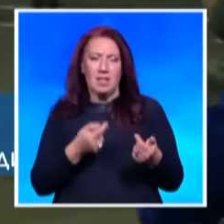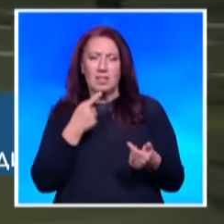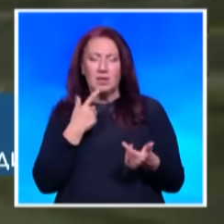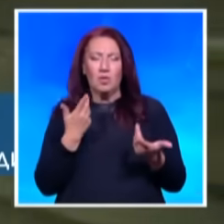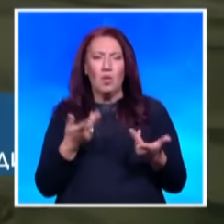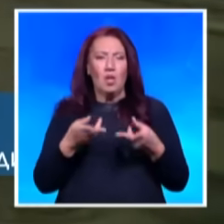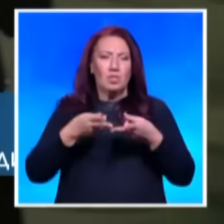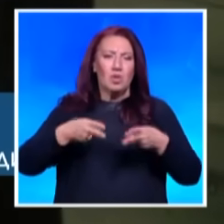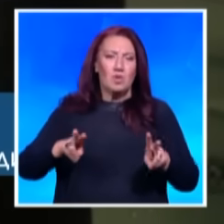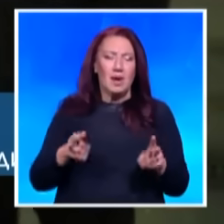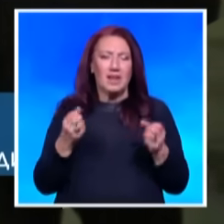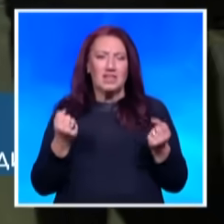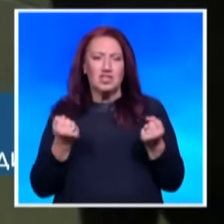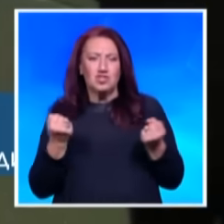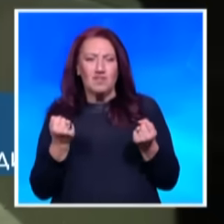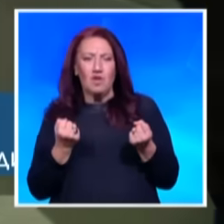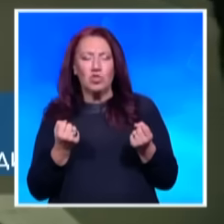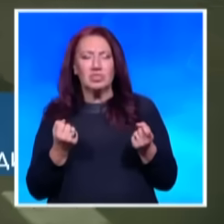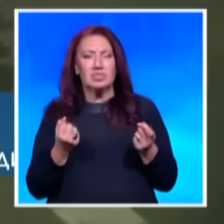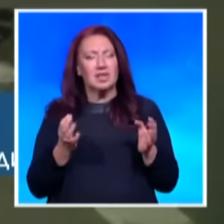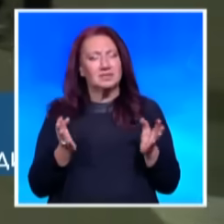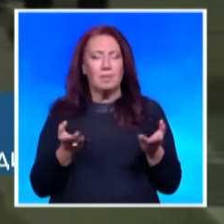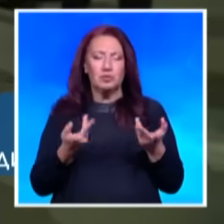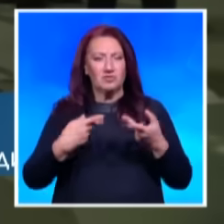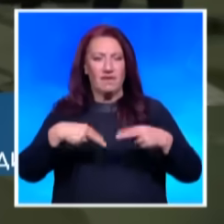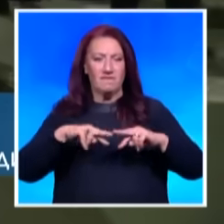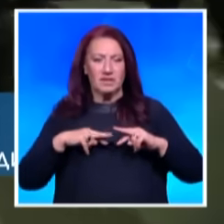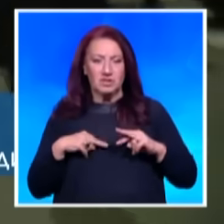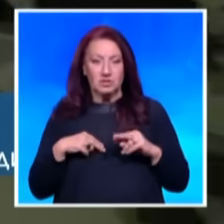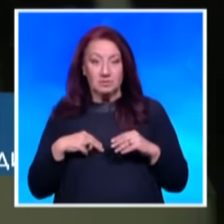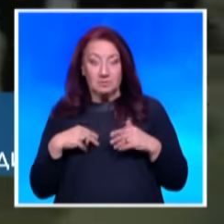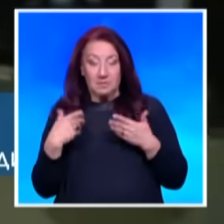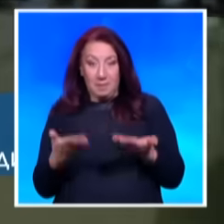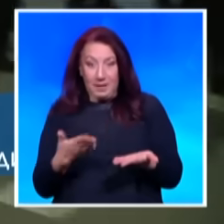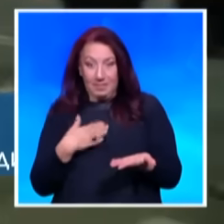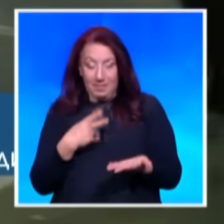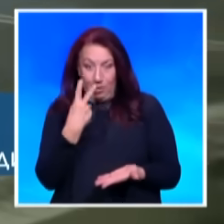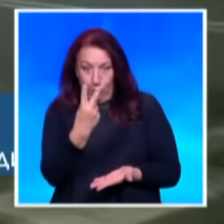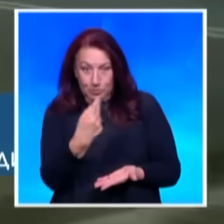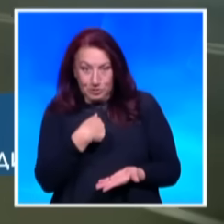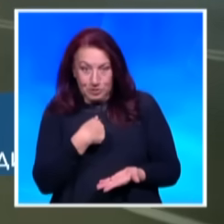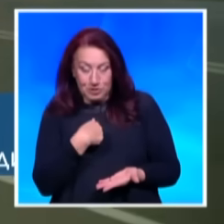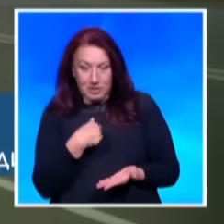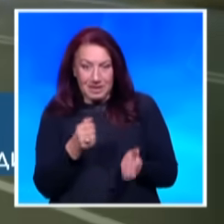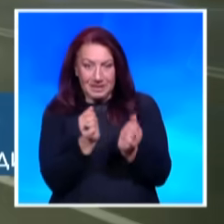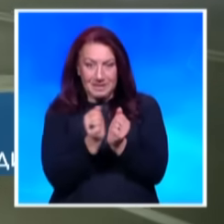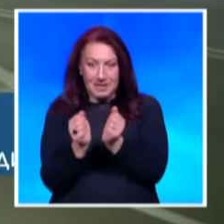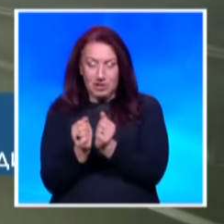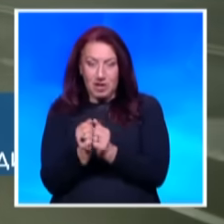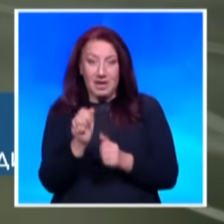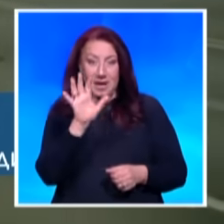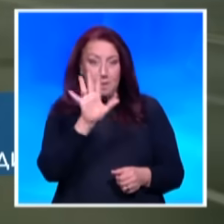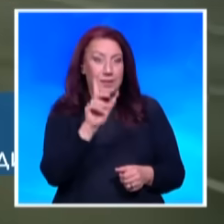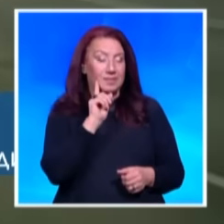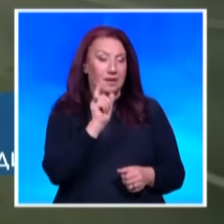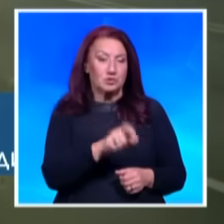на живота започва да се връща. Въпреки това, пред нашите очи бяха задържани поне 5 души в една от колите на